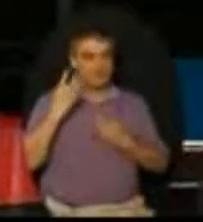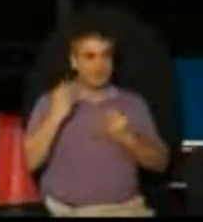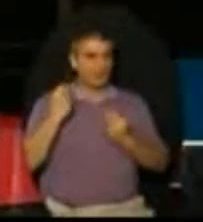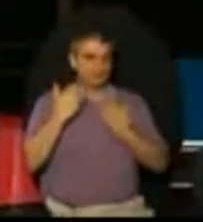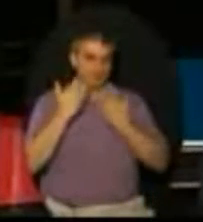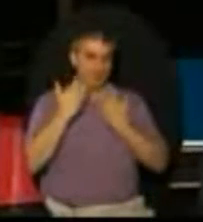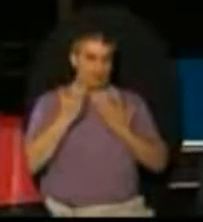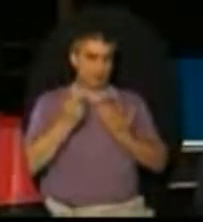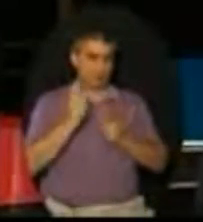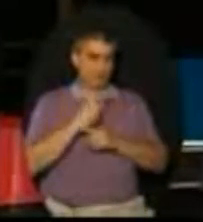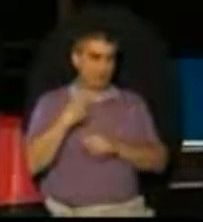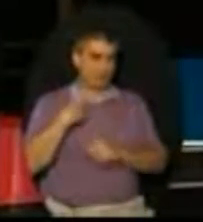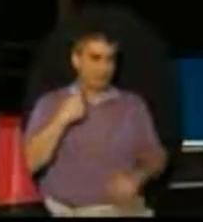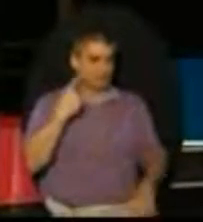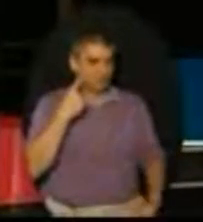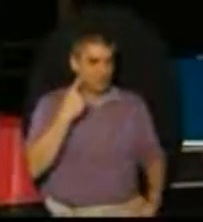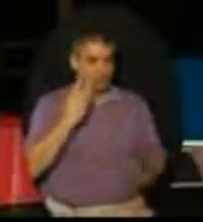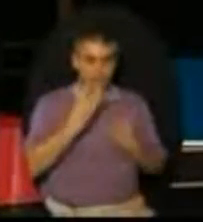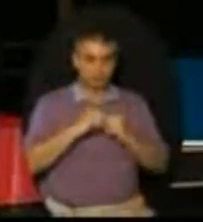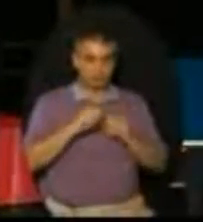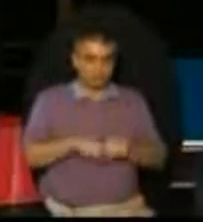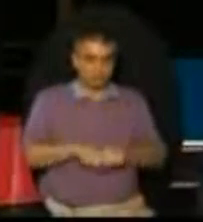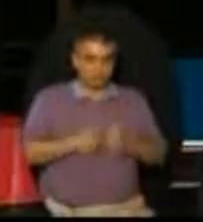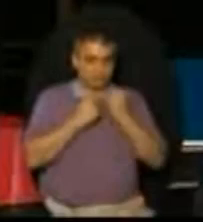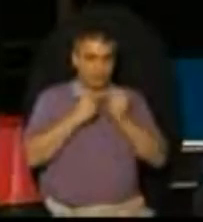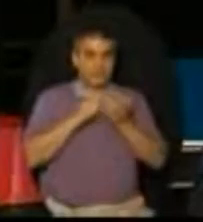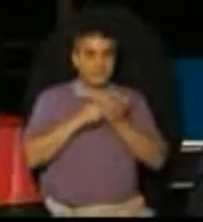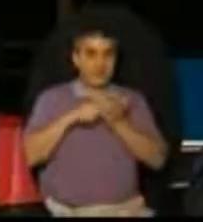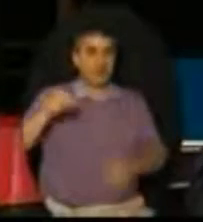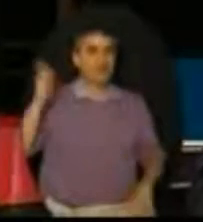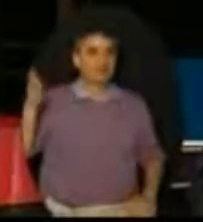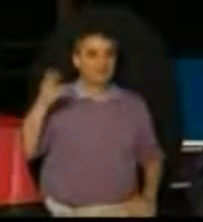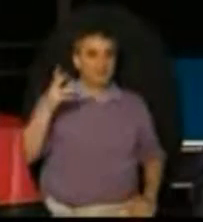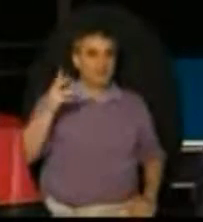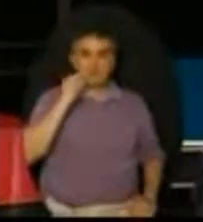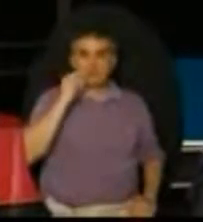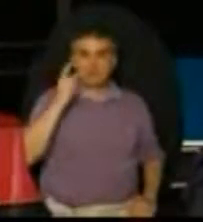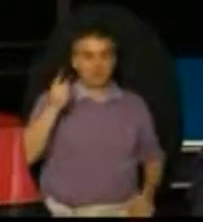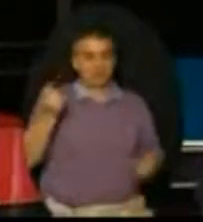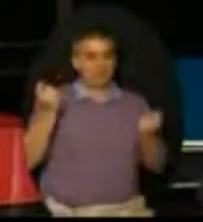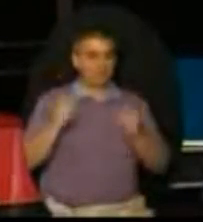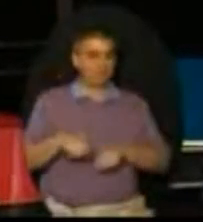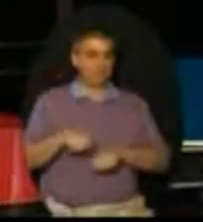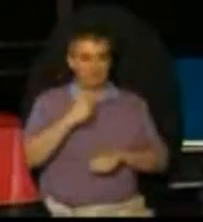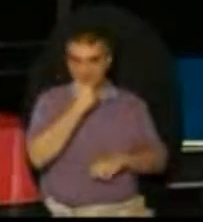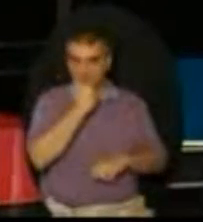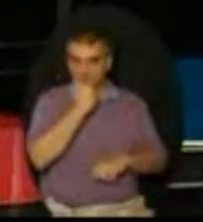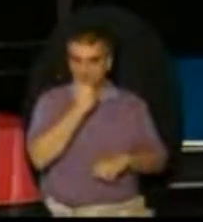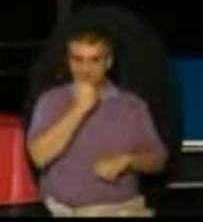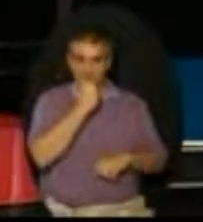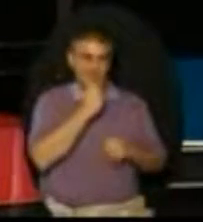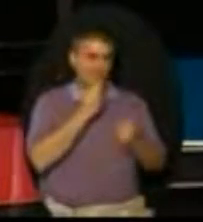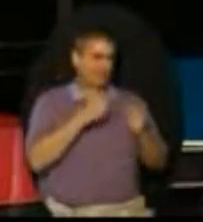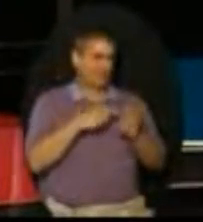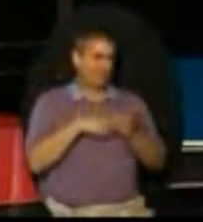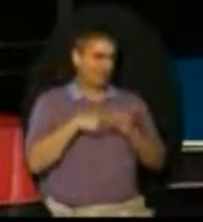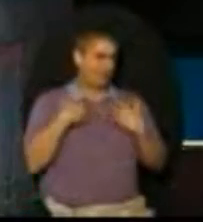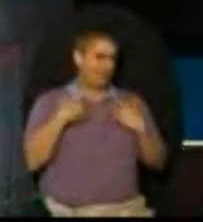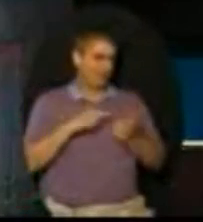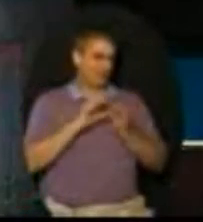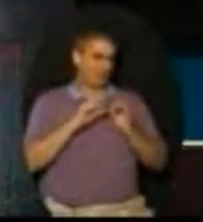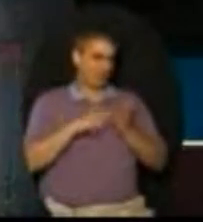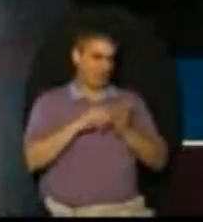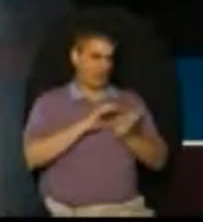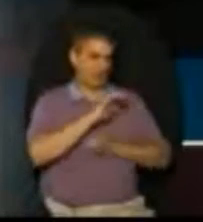מאוד סיפורים שמיד אנחנו נשמע על משפחות שבאמת התרסקו בעקבות הקזינו הזה ביריחו, וכאמור הוא נסגר. היו כמה וכמה הצעות. נסגר מסיבות ביטחון, בגלל שפרצה